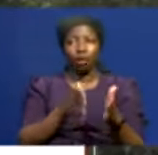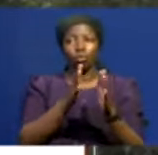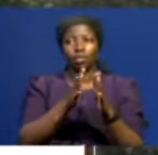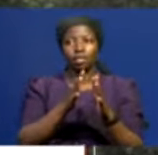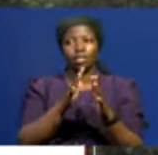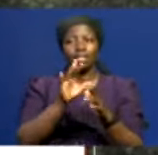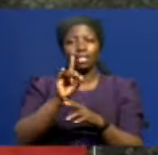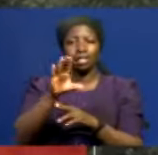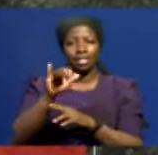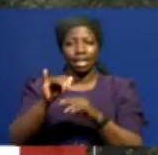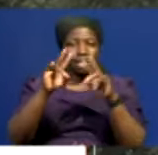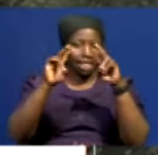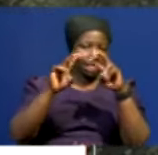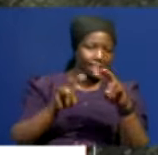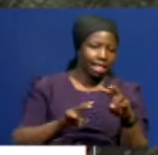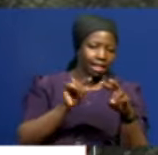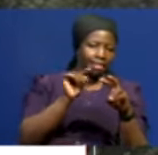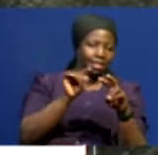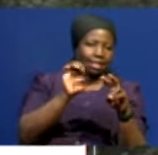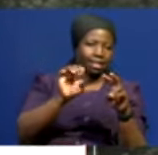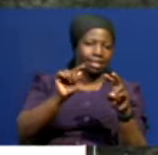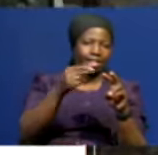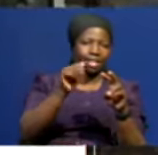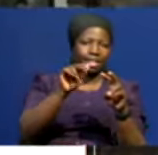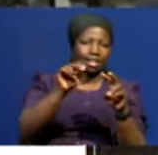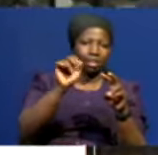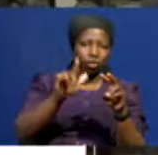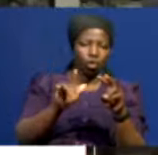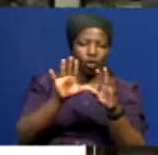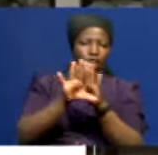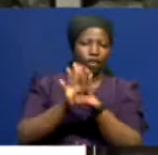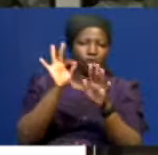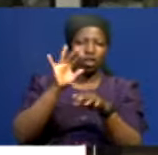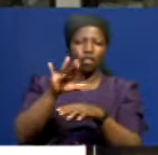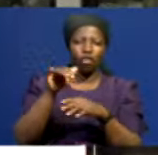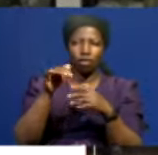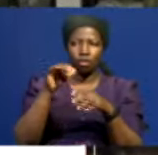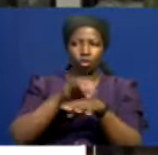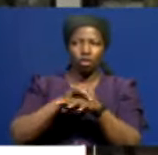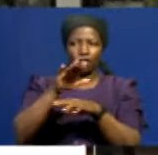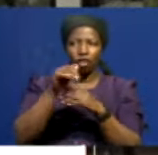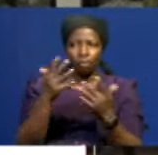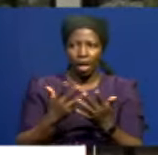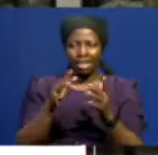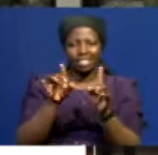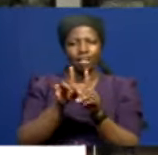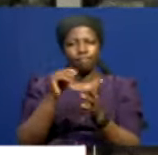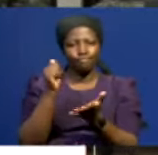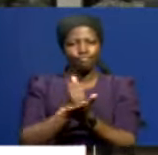ilikotoka kemikali hiyo ya ethanol na miuri hiyo bandia ya KRA. Tilio Marco, Dira ya Magwiji.